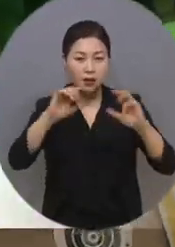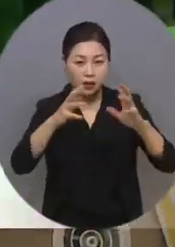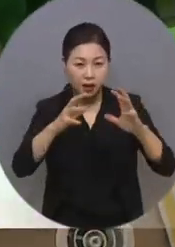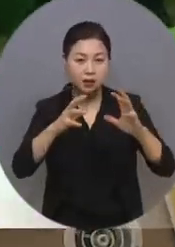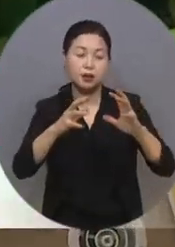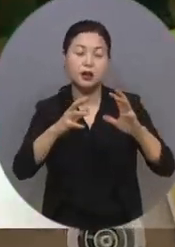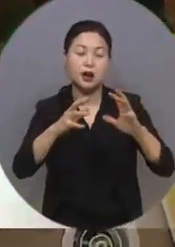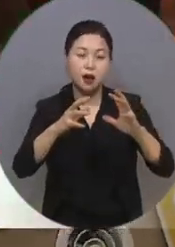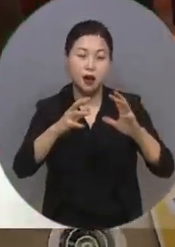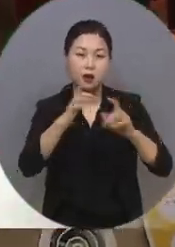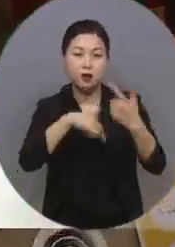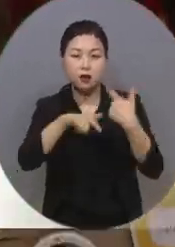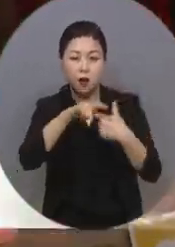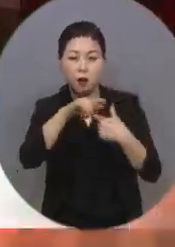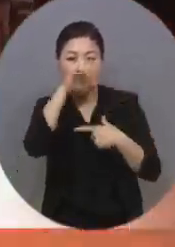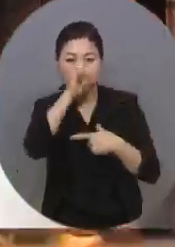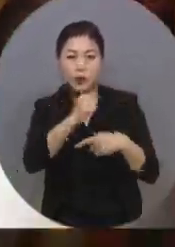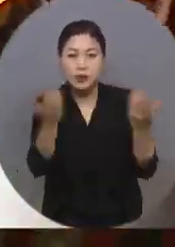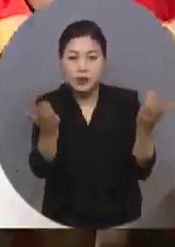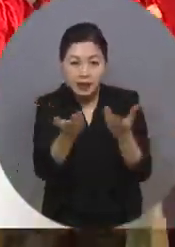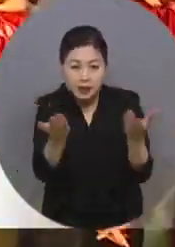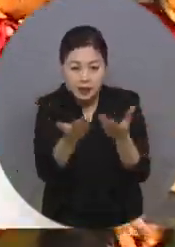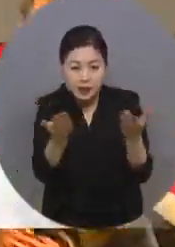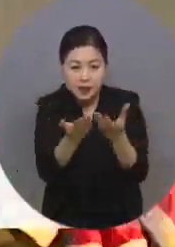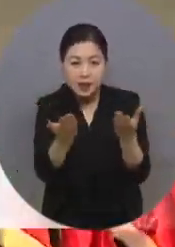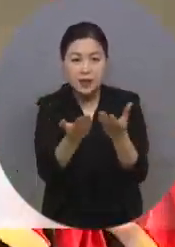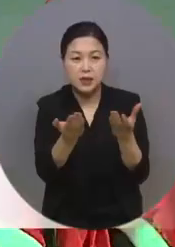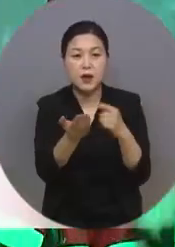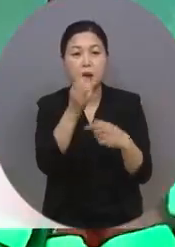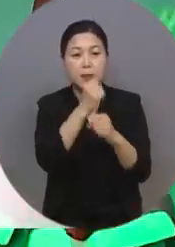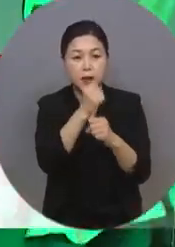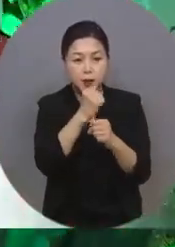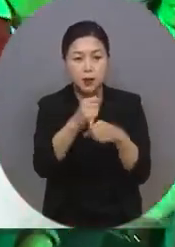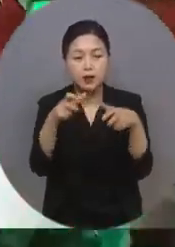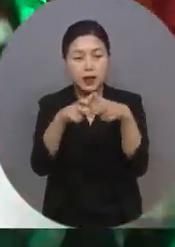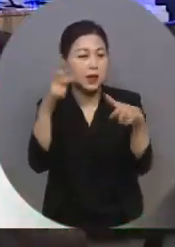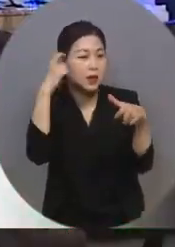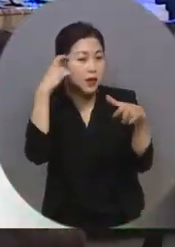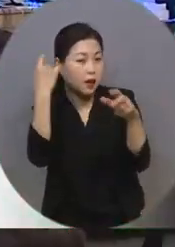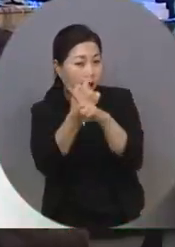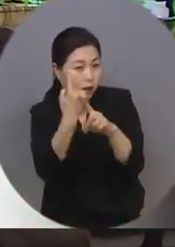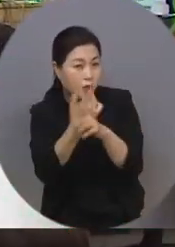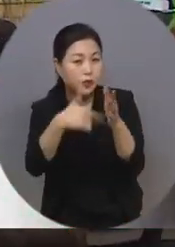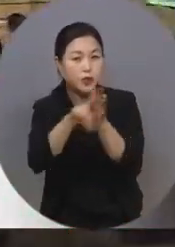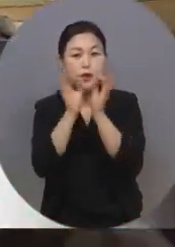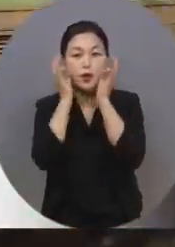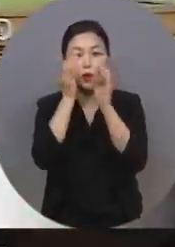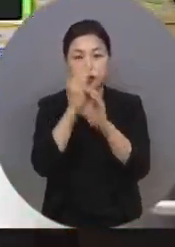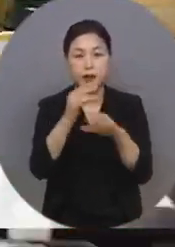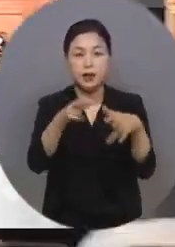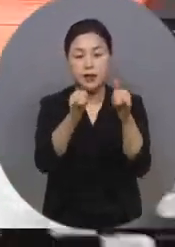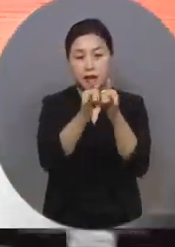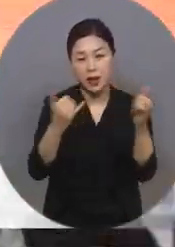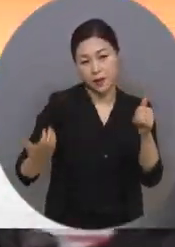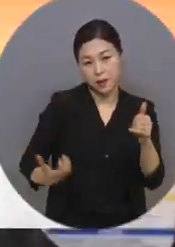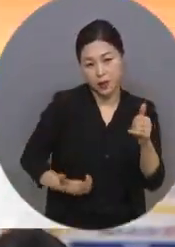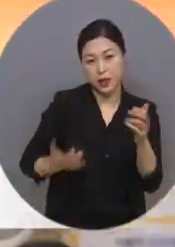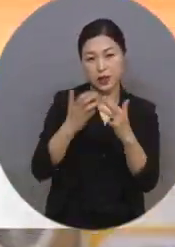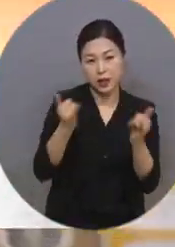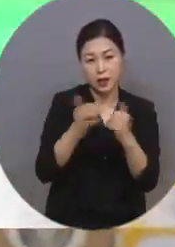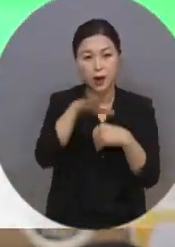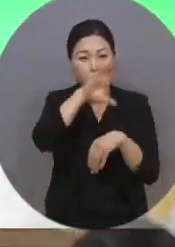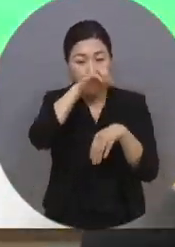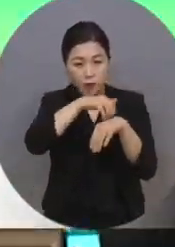발굴하고 나아가 지역사회 장애인식을 개선하기 위해 노력하고 있습니다. 이날 장애인 모델들은 그동안 갈고